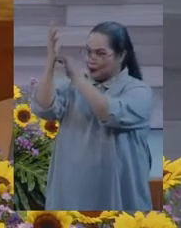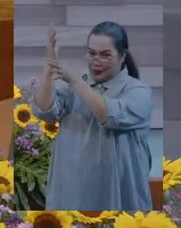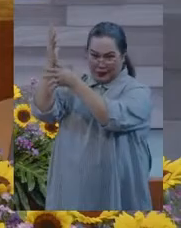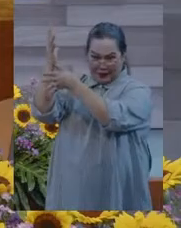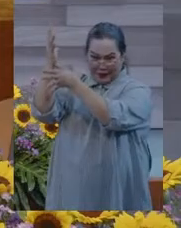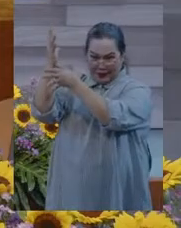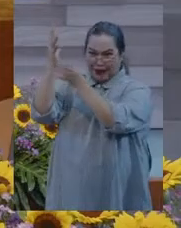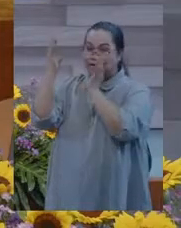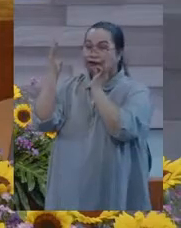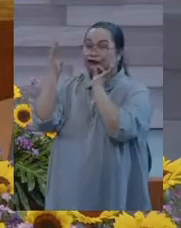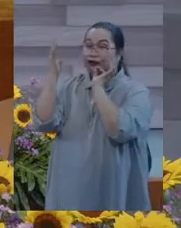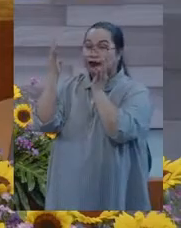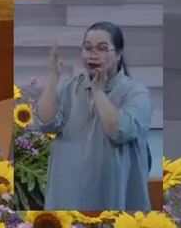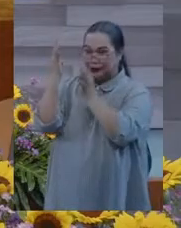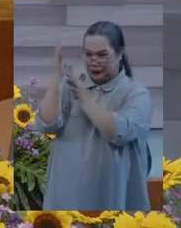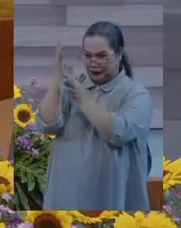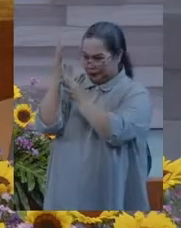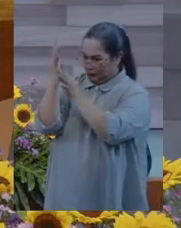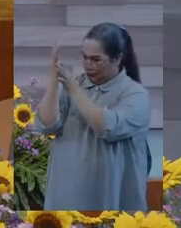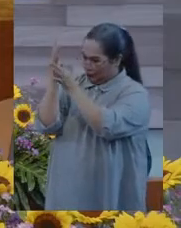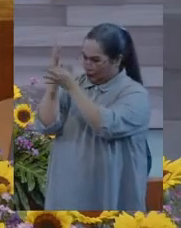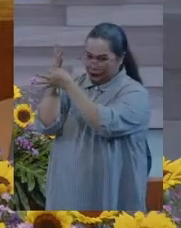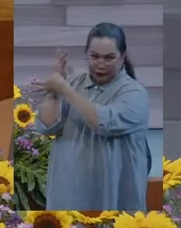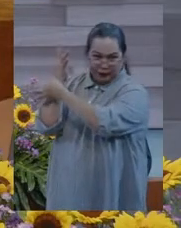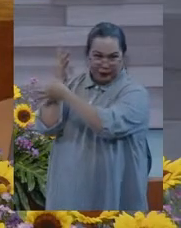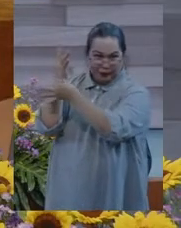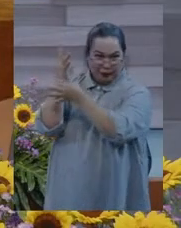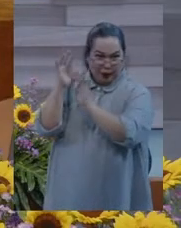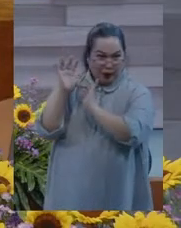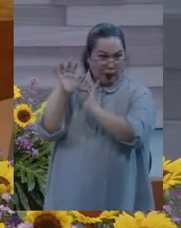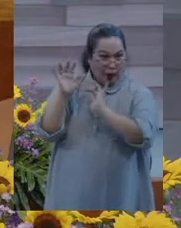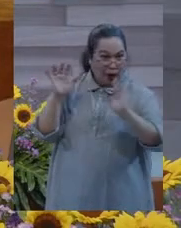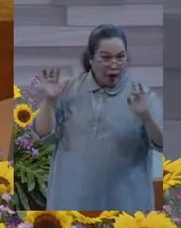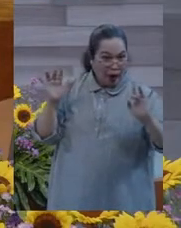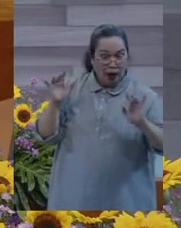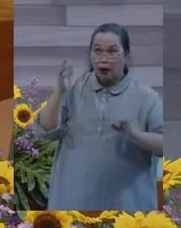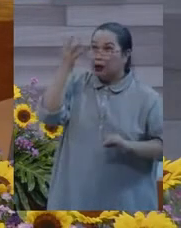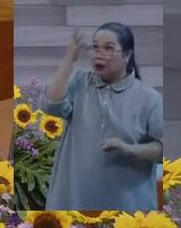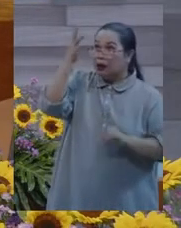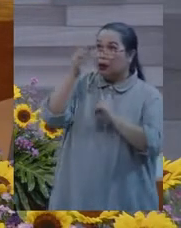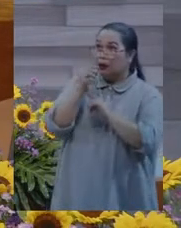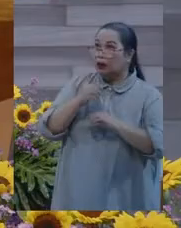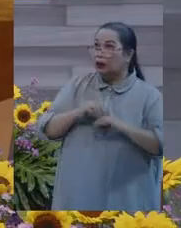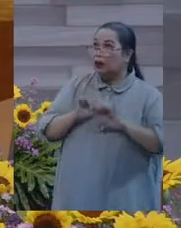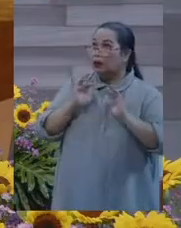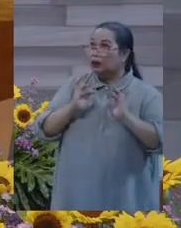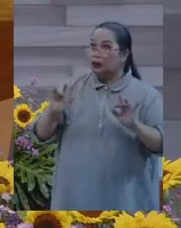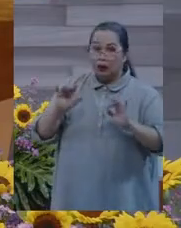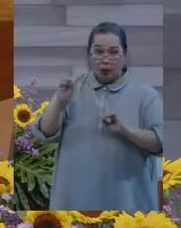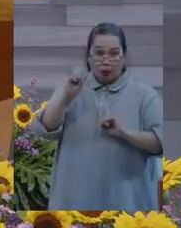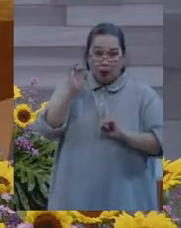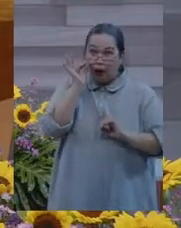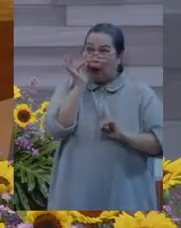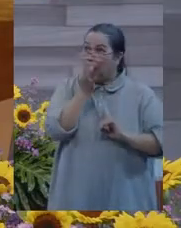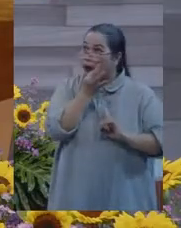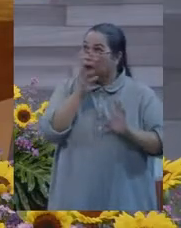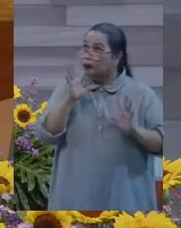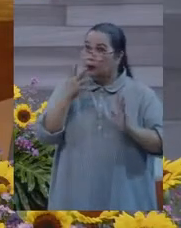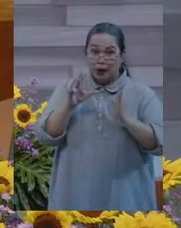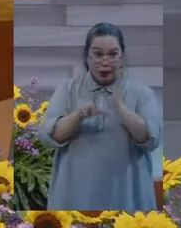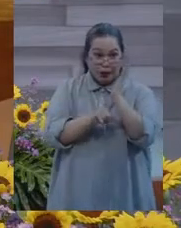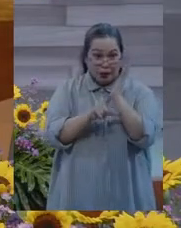August. Pero itong mga ito, walang prutas, walang bulaklak, walang